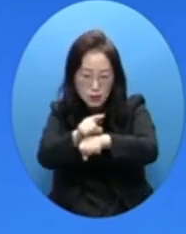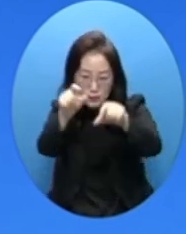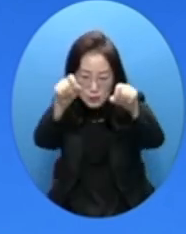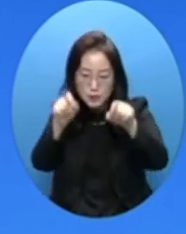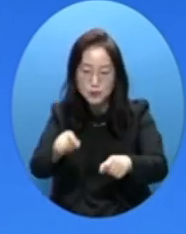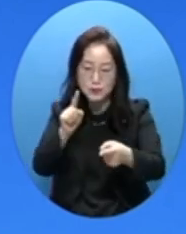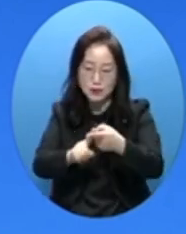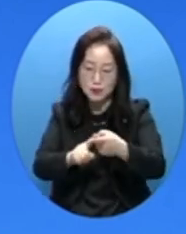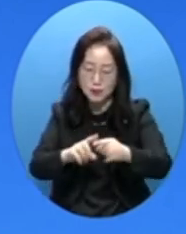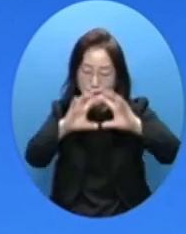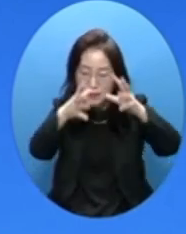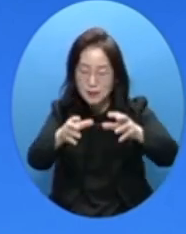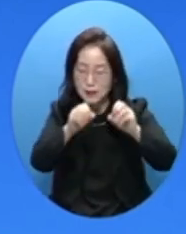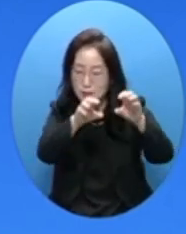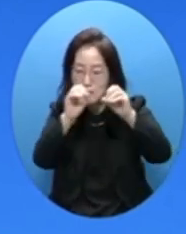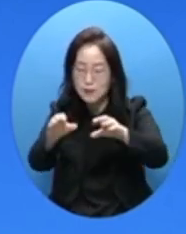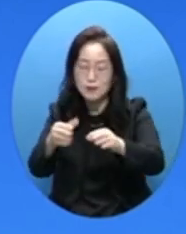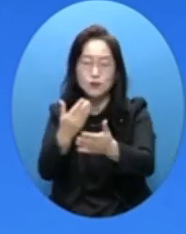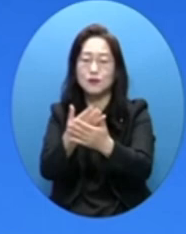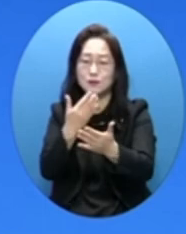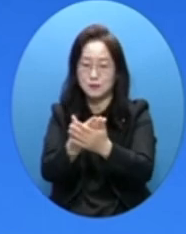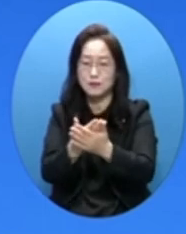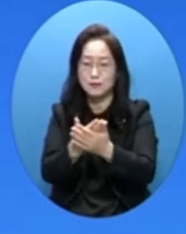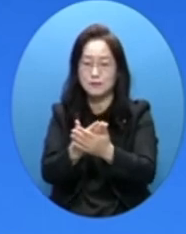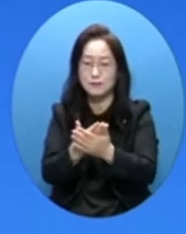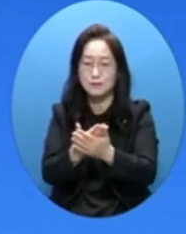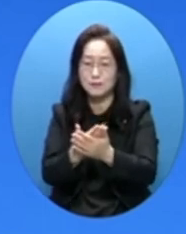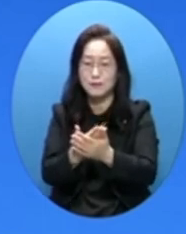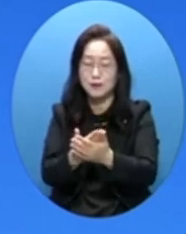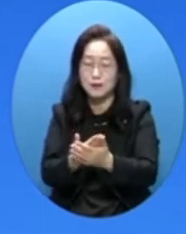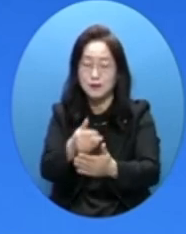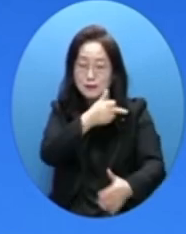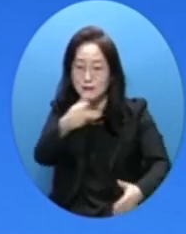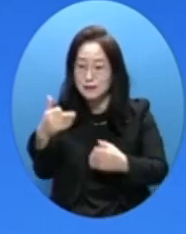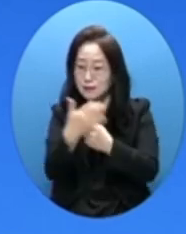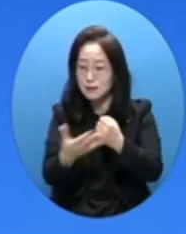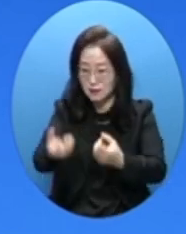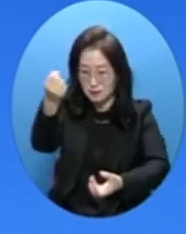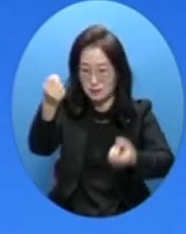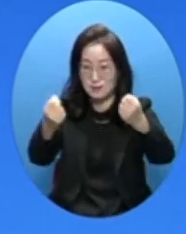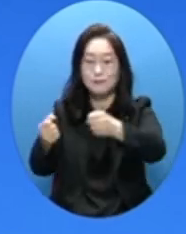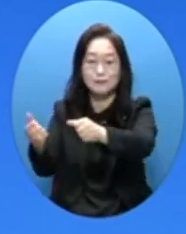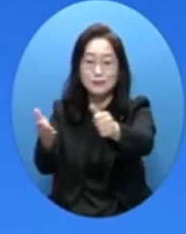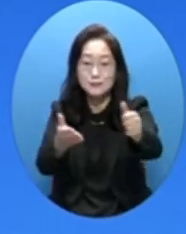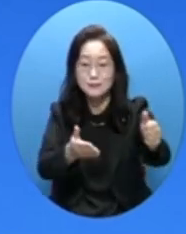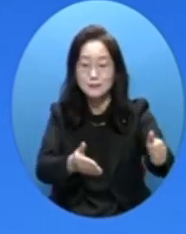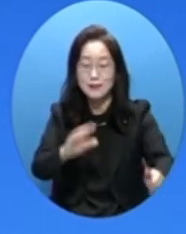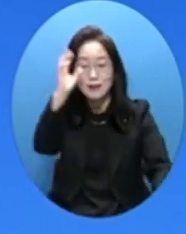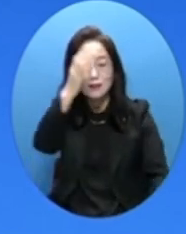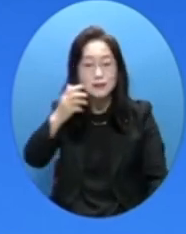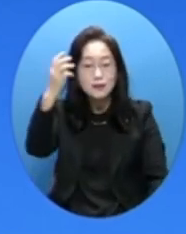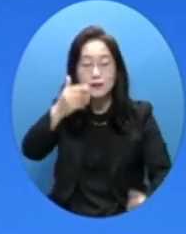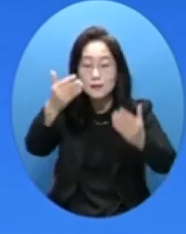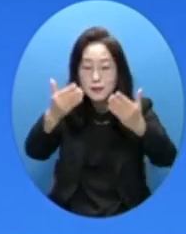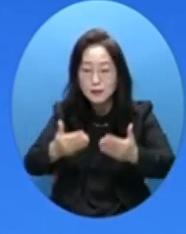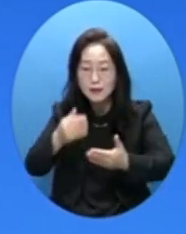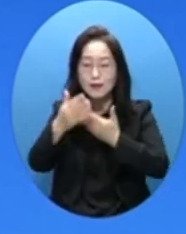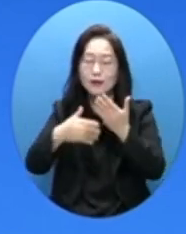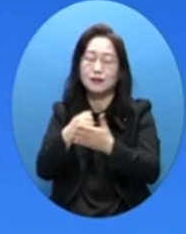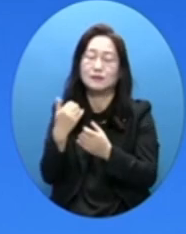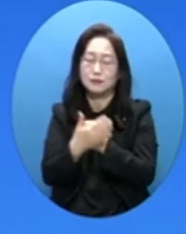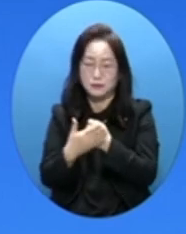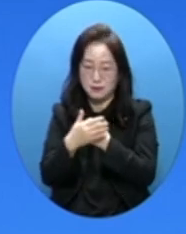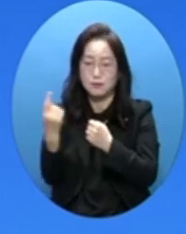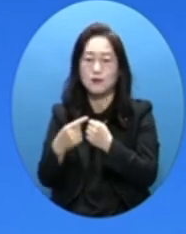복음의 증인들 되게 하여 주옵소서. 여러분 모두에게 어떤 큰 은혜가 임하게 되기를 바랍니다. 성령 받으면 하나님의 은혜가 임해서 우리는 어떤